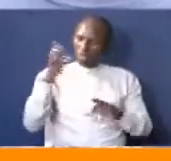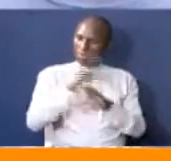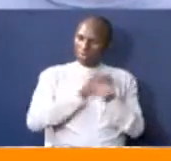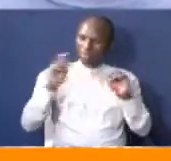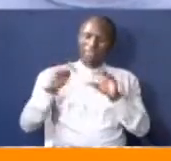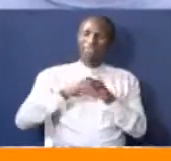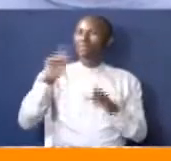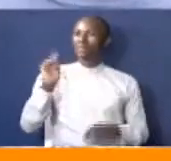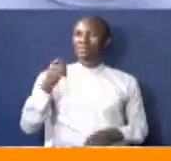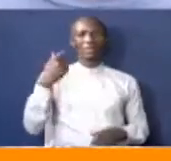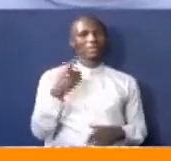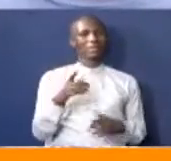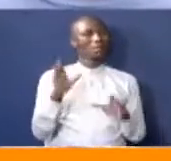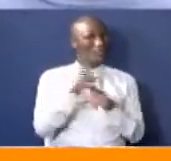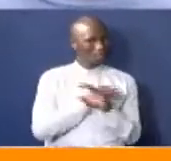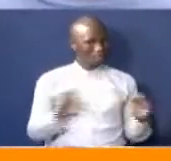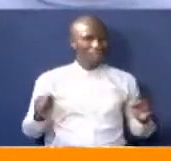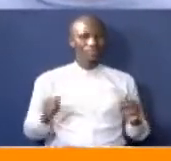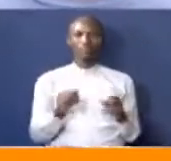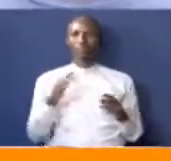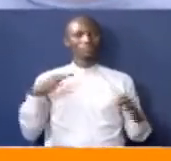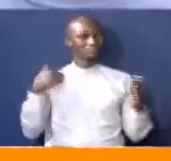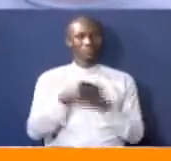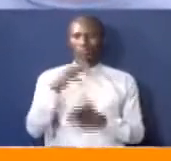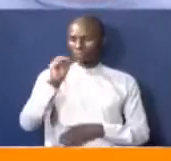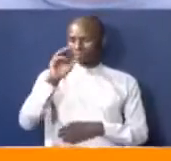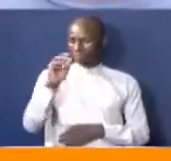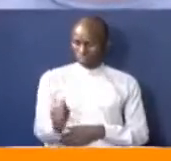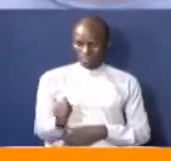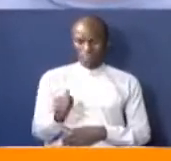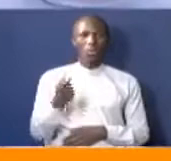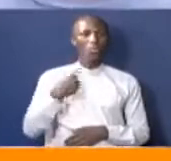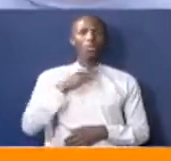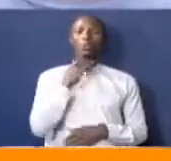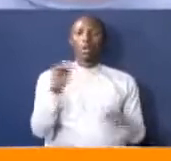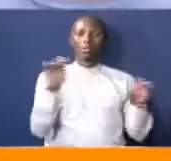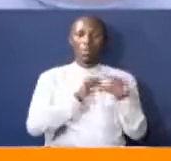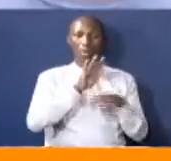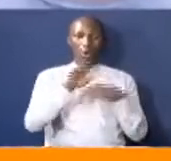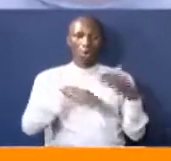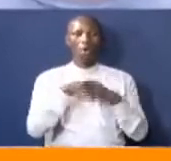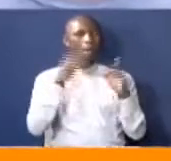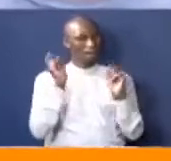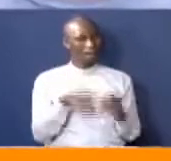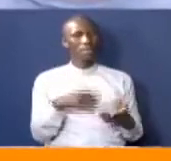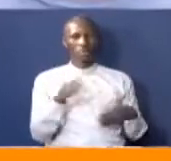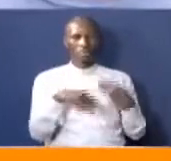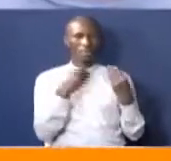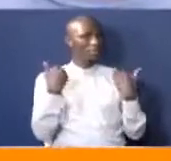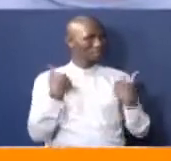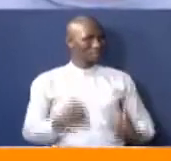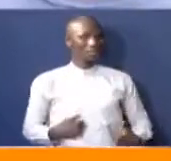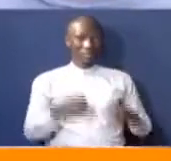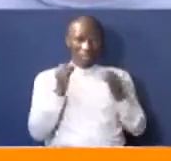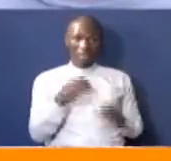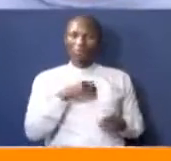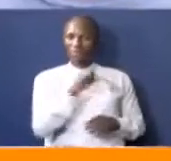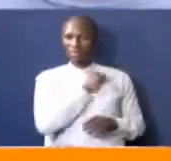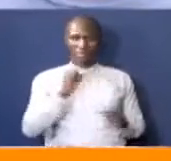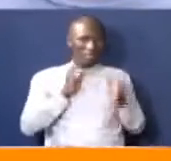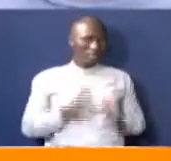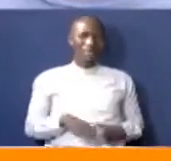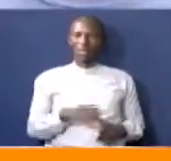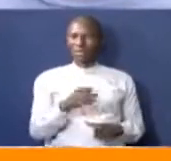Kenya kuma presidenti mbaka wa MCA na hito kuenda members maitu mezo mburandewa edhe ni wone kana senator ukwe